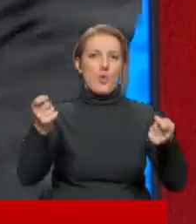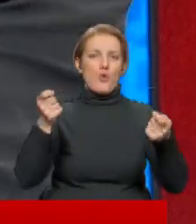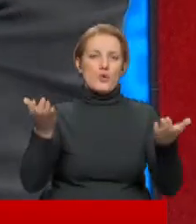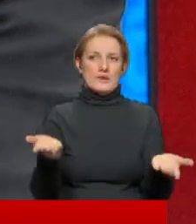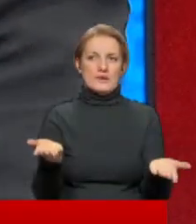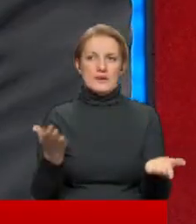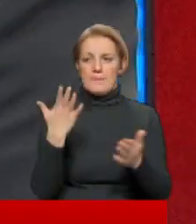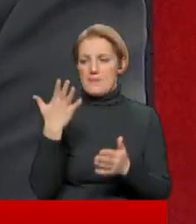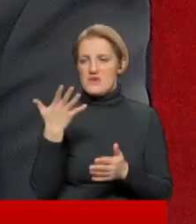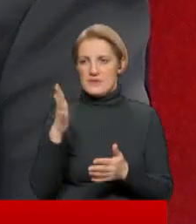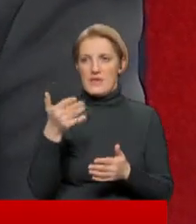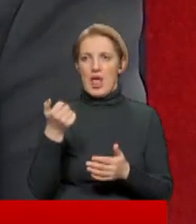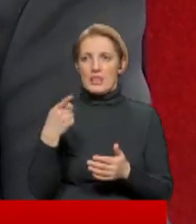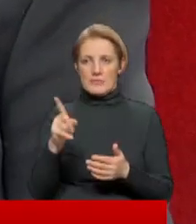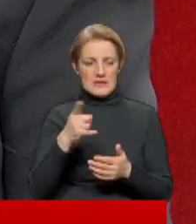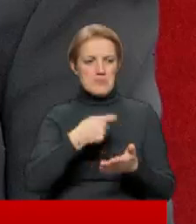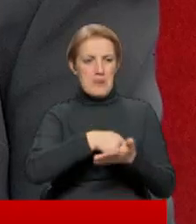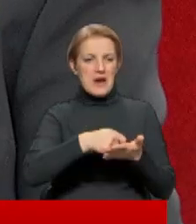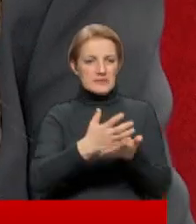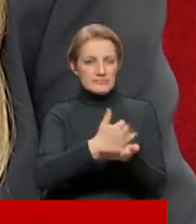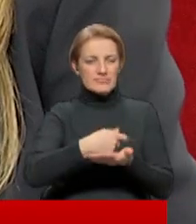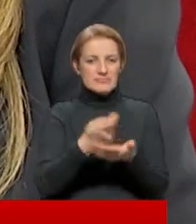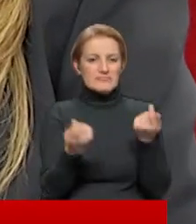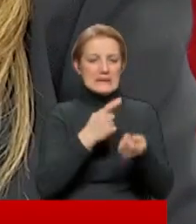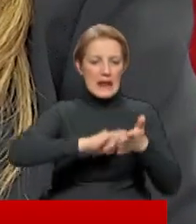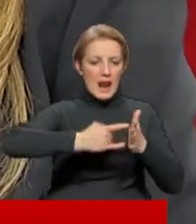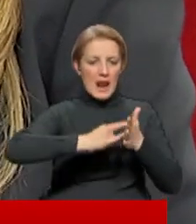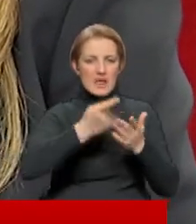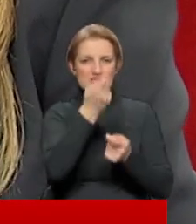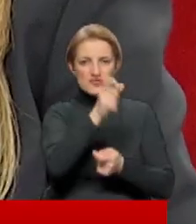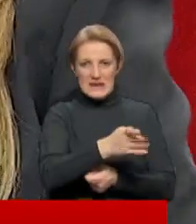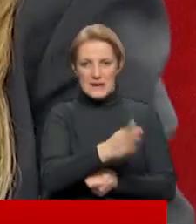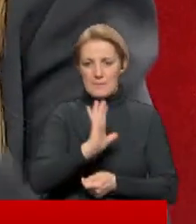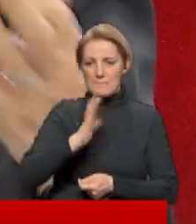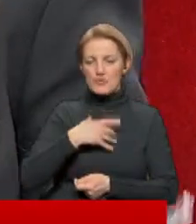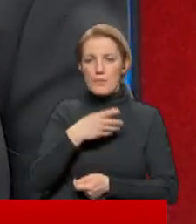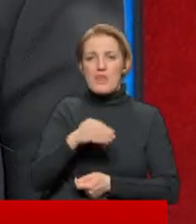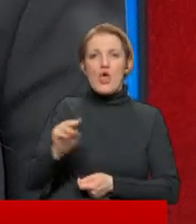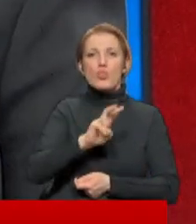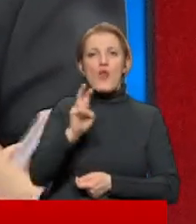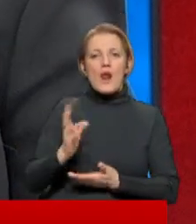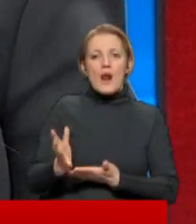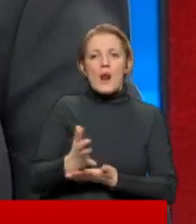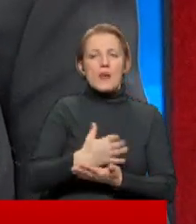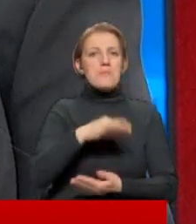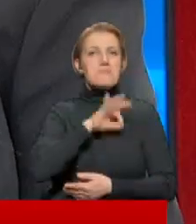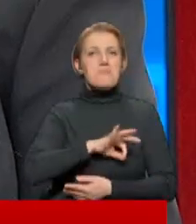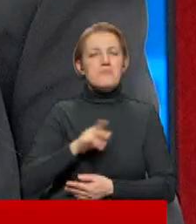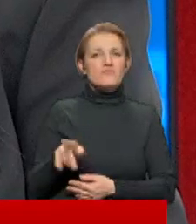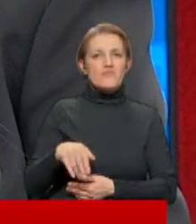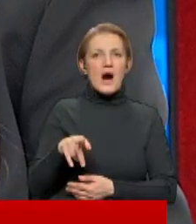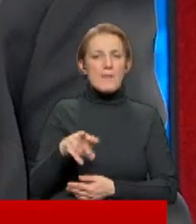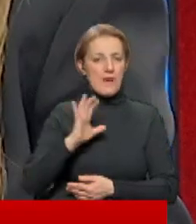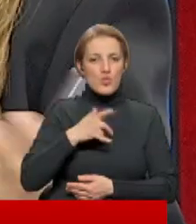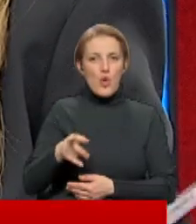Yani 5-6 bin lirayla geçinmeye çalışan, 6-7 bin lirayla geçinmeye çalışan bir işçiyle milyon dolarlar kazanan patronu aynı oranda